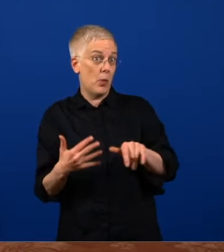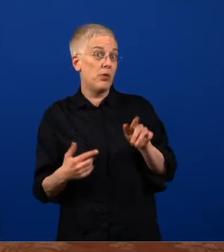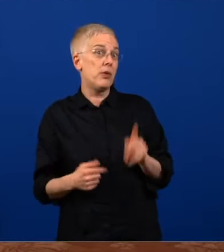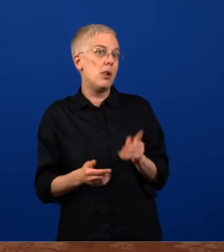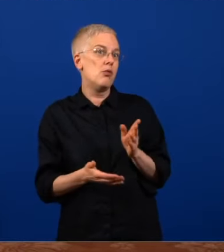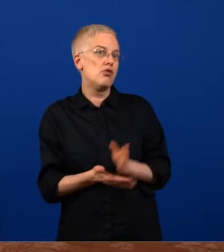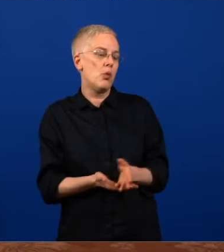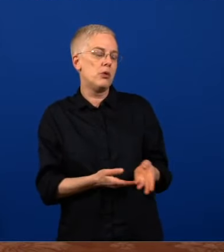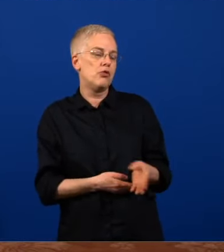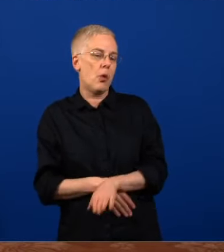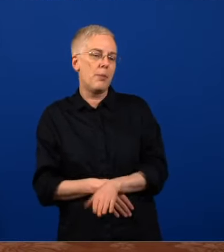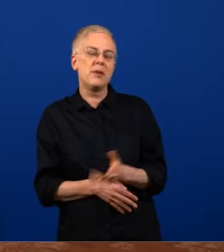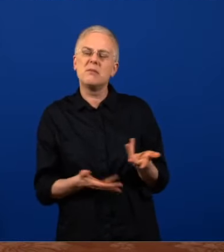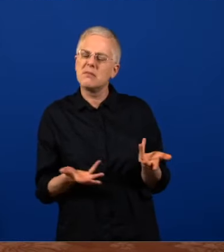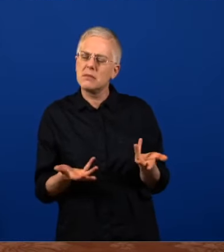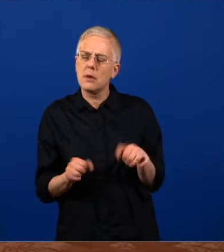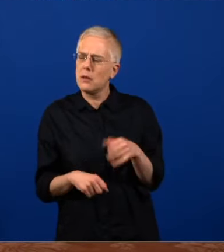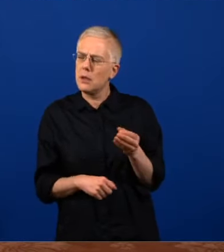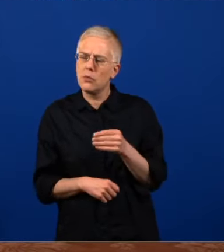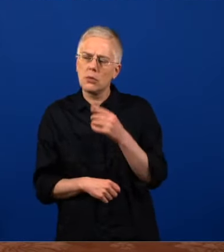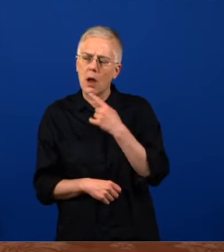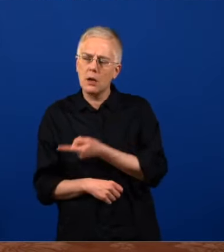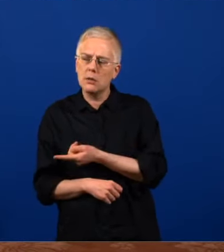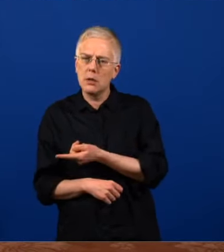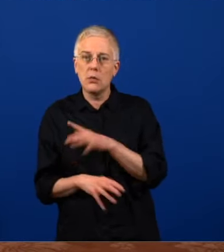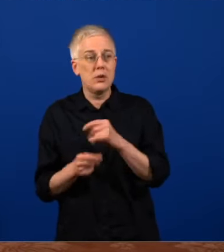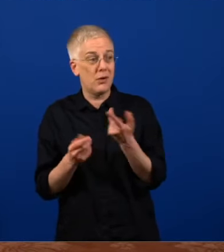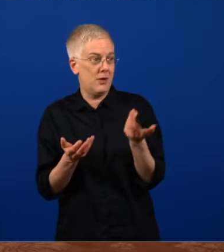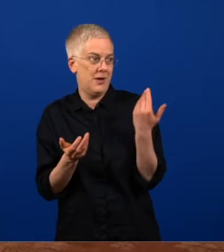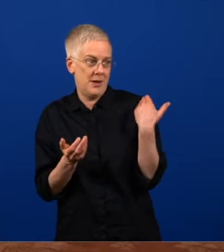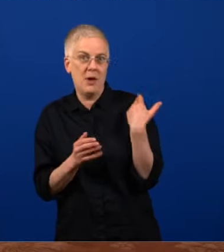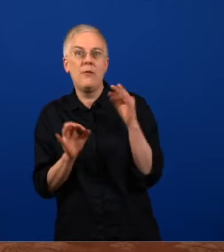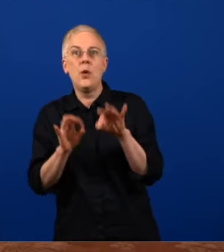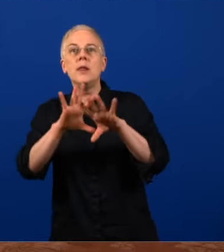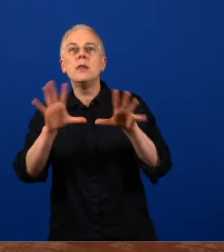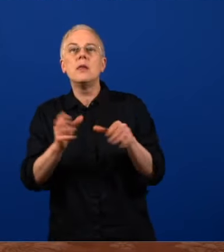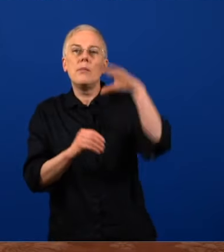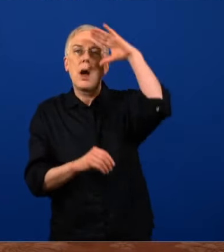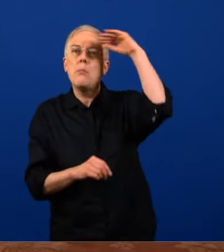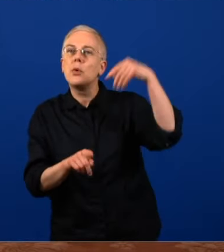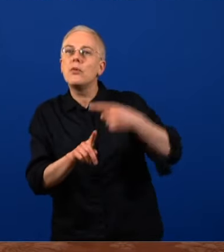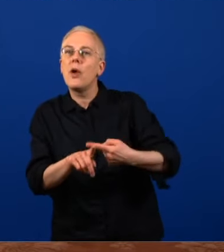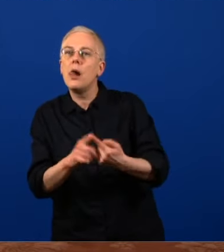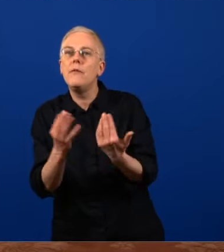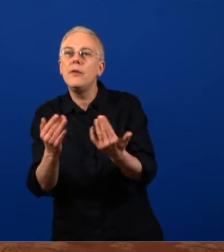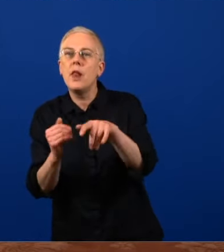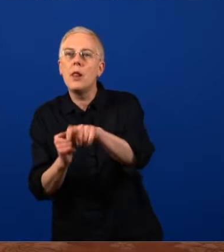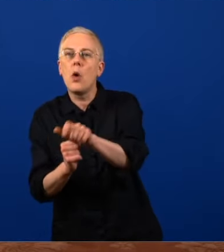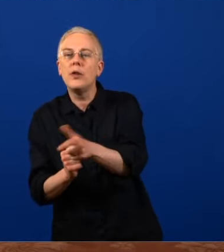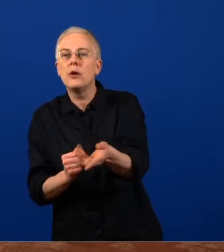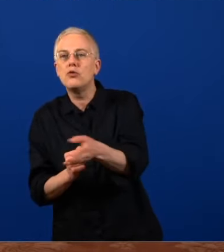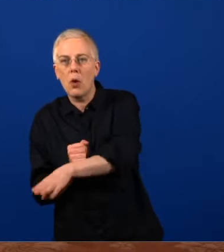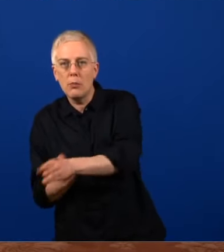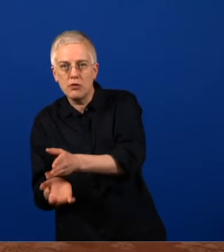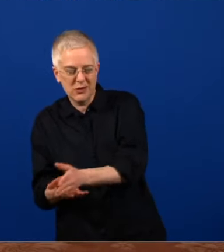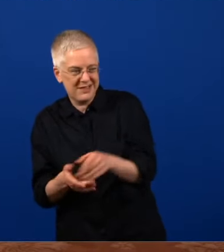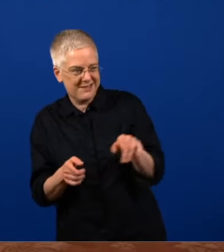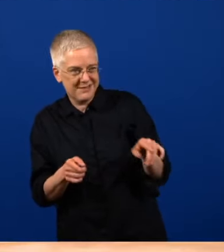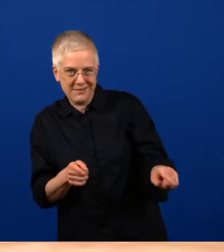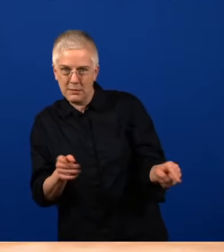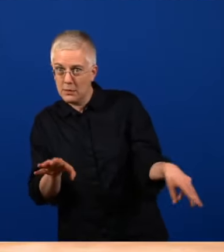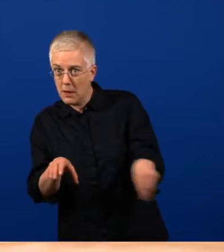den genannten Todesfällen, die Sie ja eben genannt haben, waren da welche dabei, die im Zusammenhang mit dem Pflegeheim in Wellingsbüttel sind?